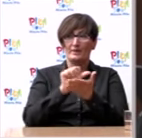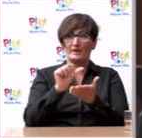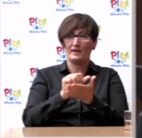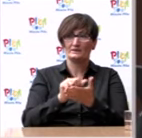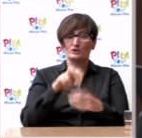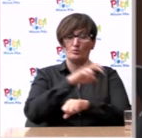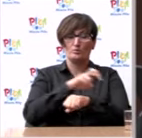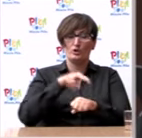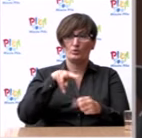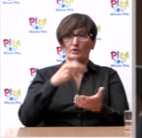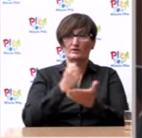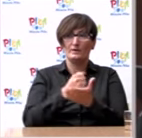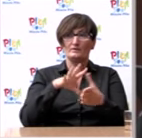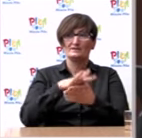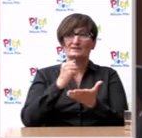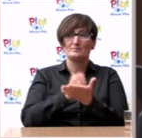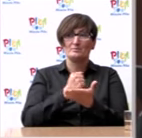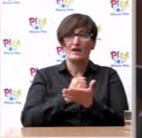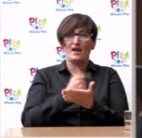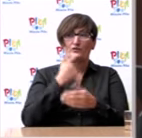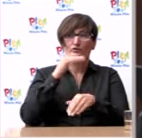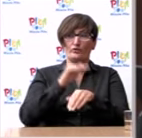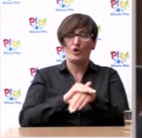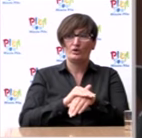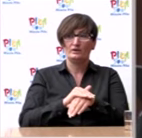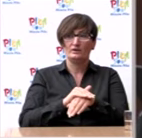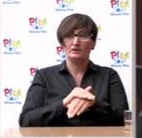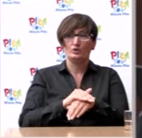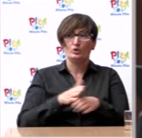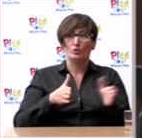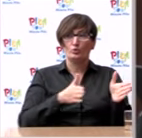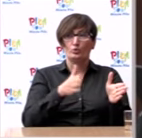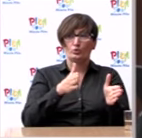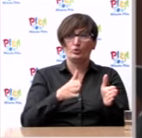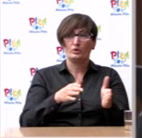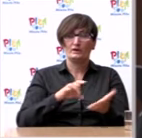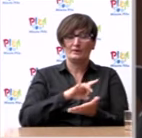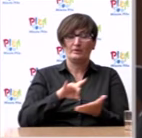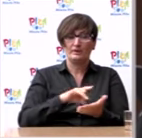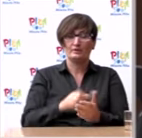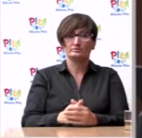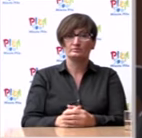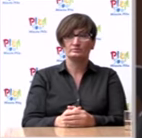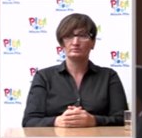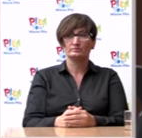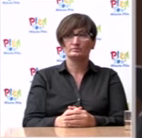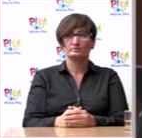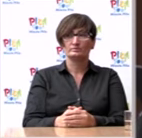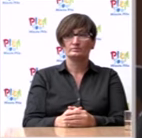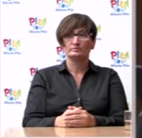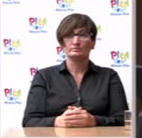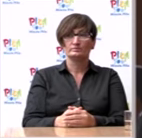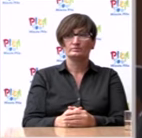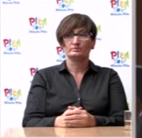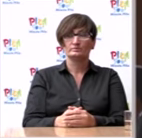zaliczenia dróg do kategorii dróg gminnych. Jest to druk numer 173. Także i w tym przypadku punkt ten